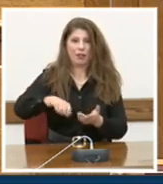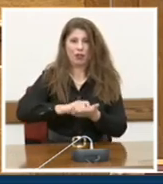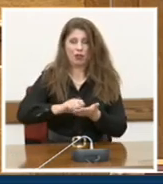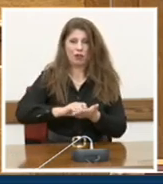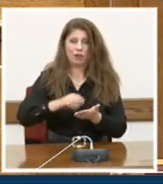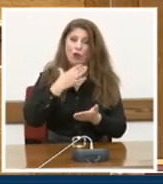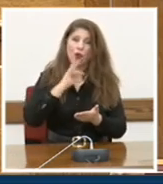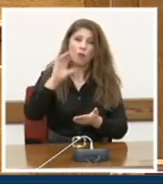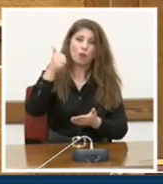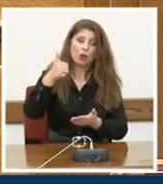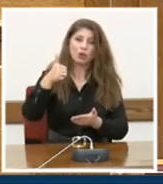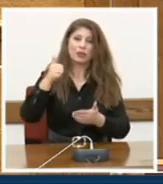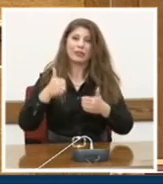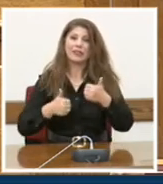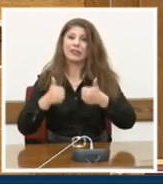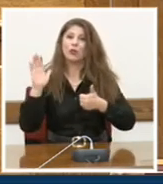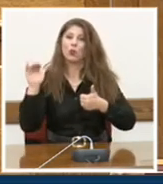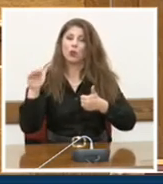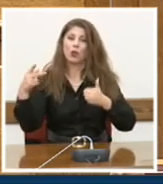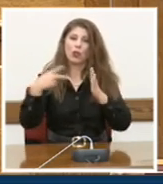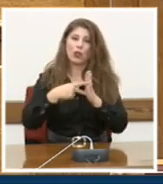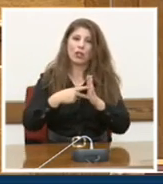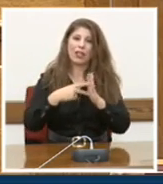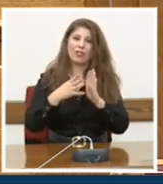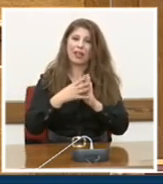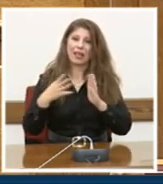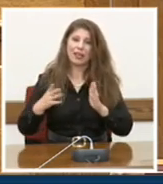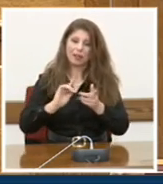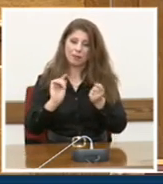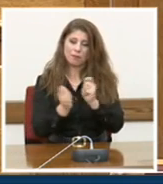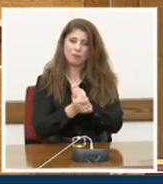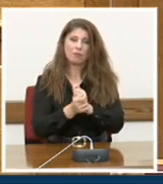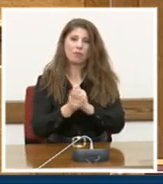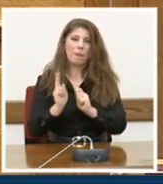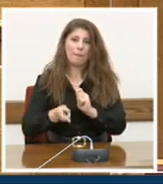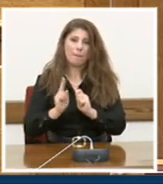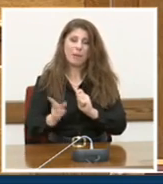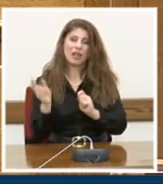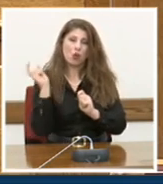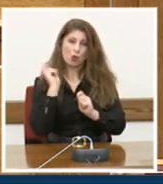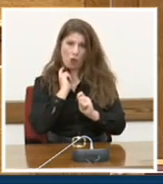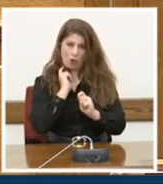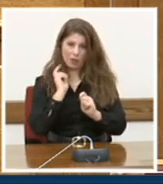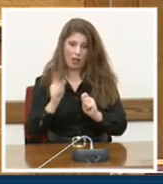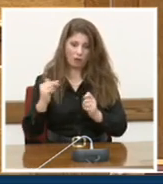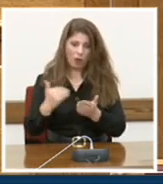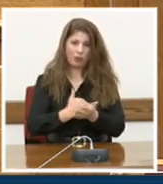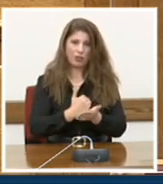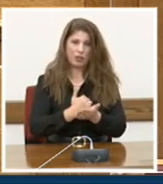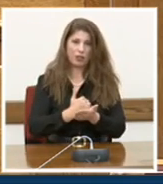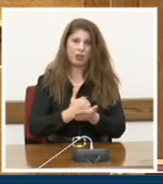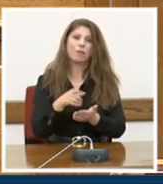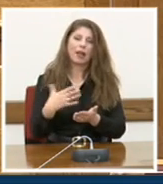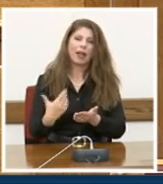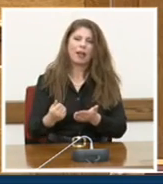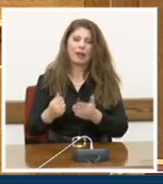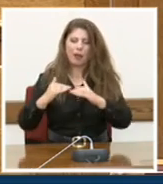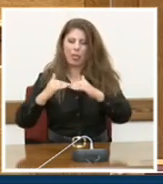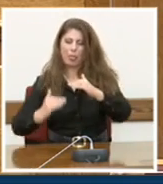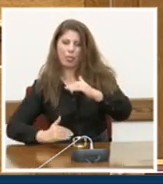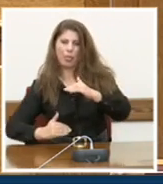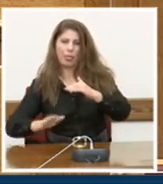1η Εβδόμου 2019 τροποποίησης του ποινικού κώδικα, το αδίκημα πλέον έχει καταστεί πλημέλημα και